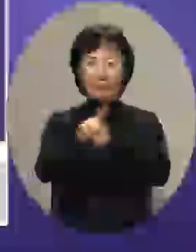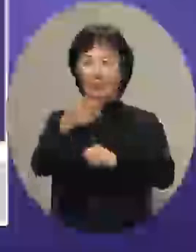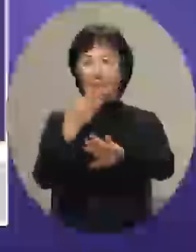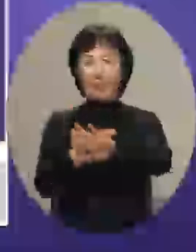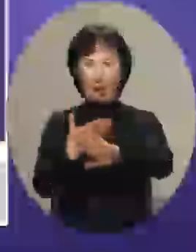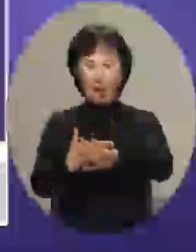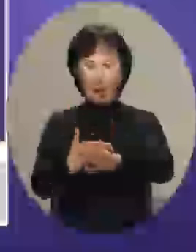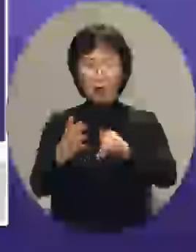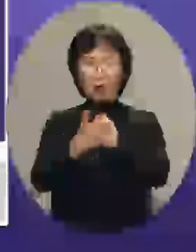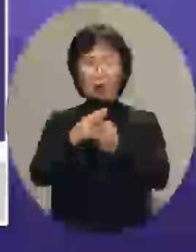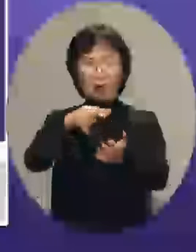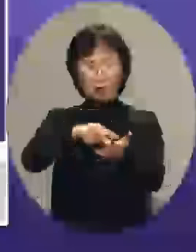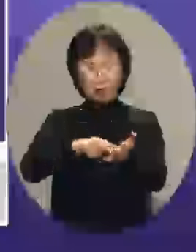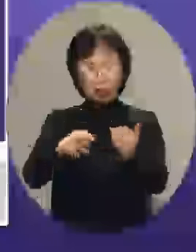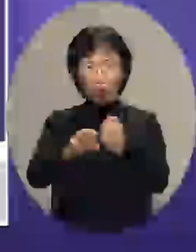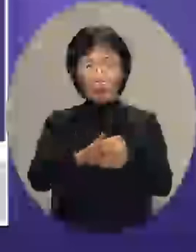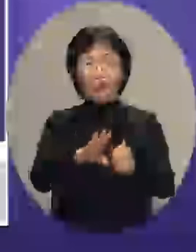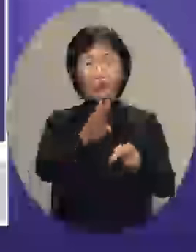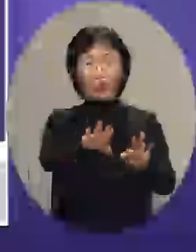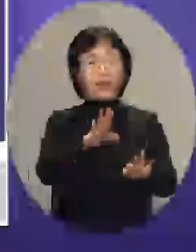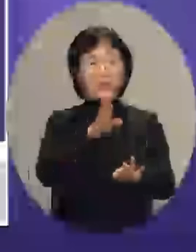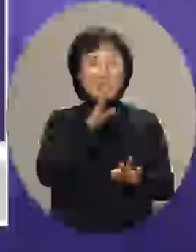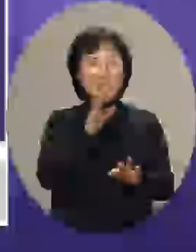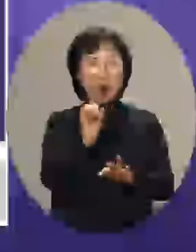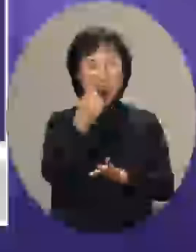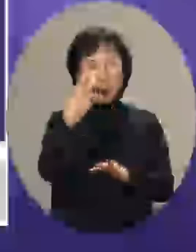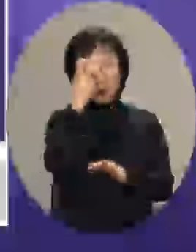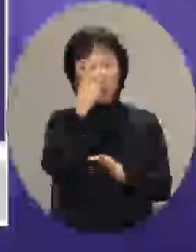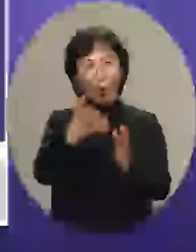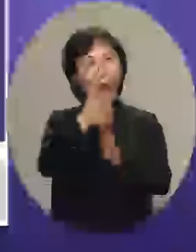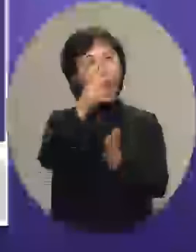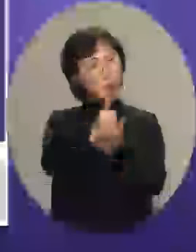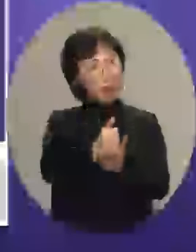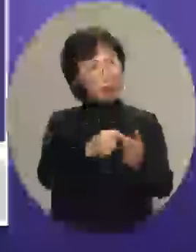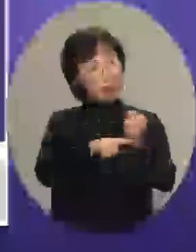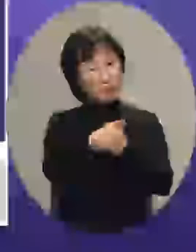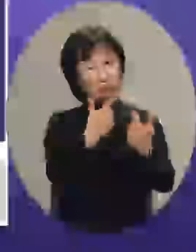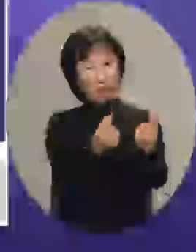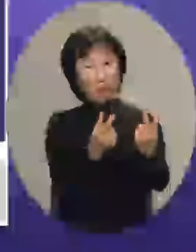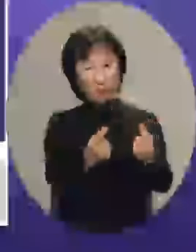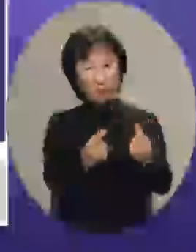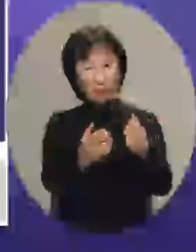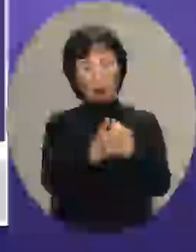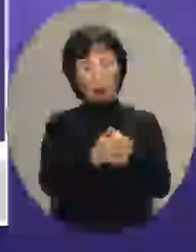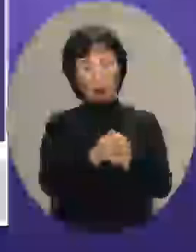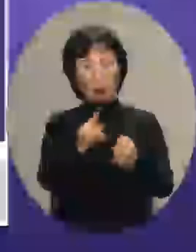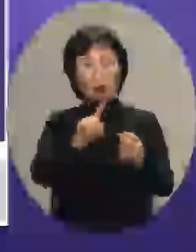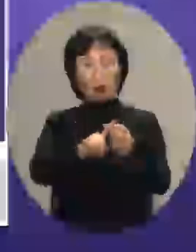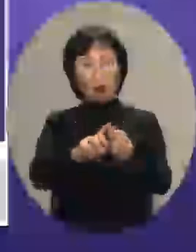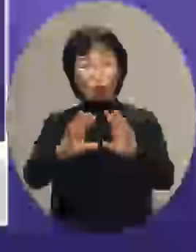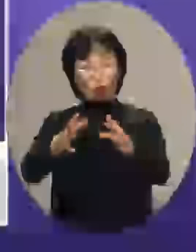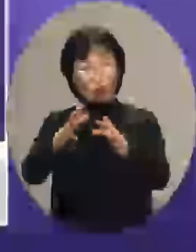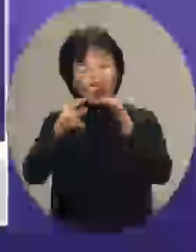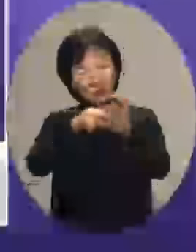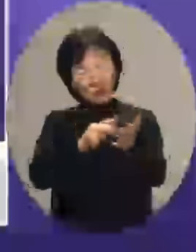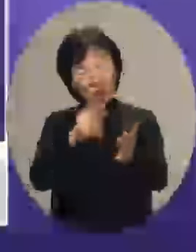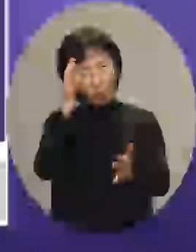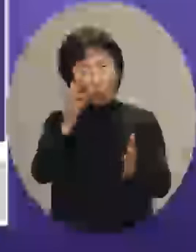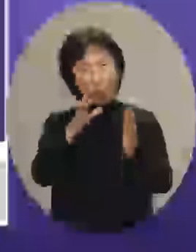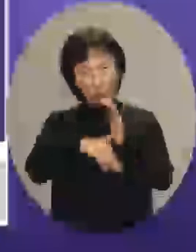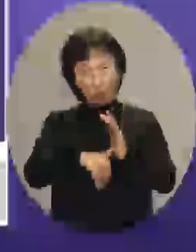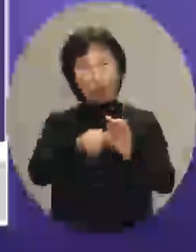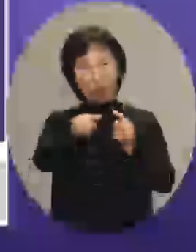합동수사본부장이 아니라 침몰 원인 수사본부장을 수사를 맡겨주세요라고 모르셔서 그런 것인데. 아니 수사를 게 아니라 국민들이 합동수사 명칭이 중요한 게